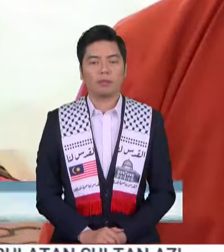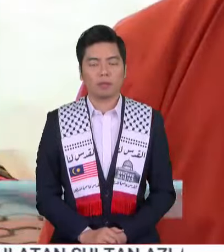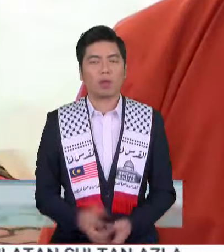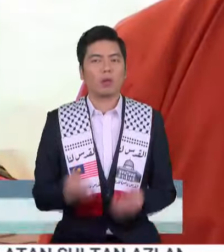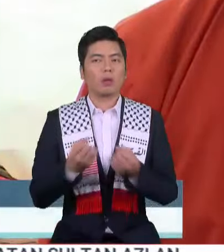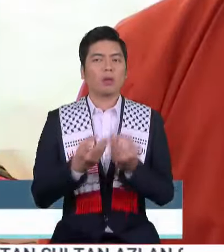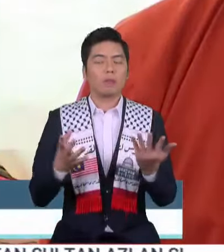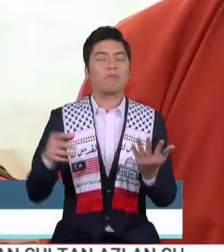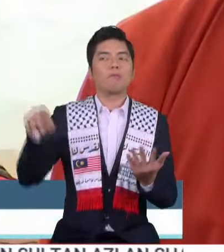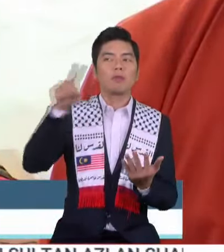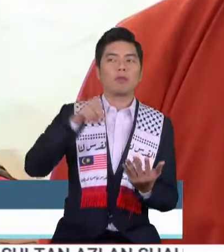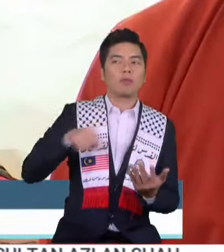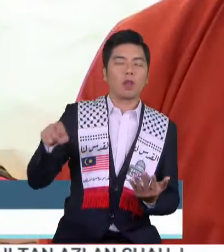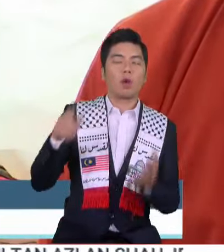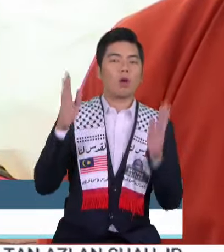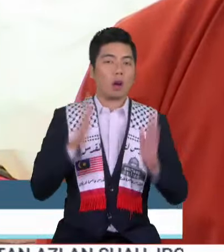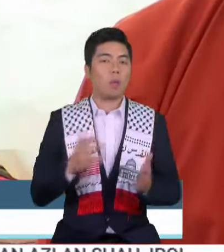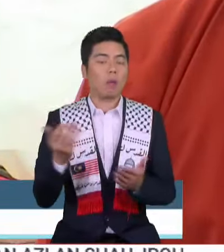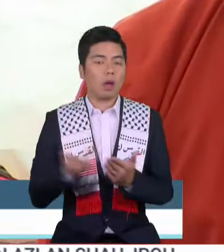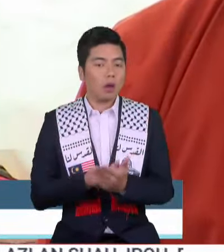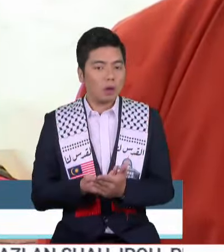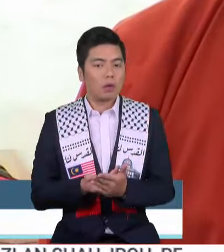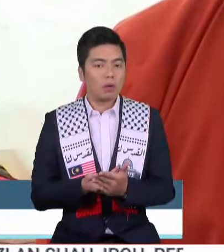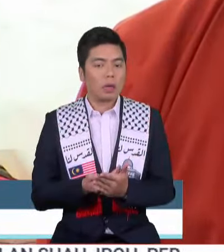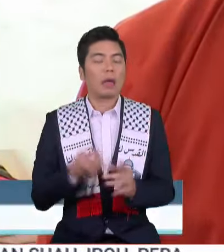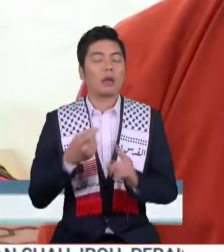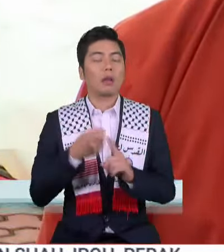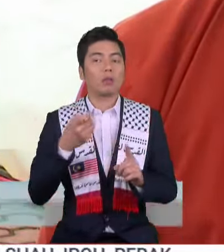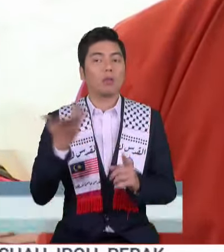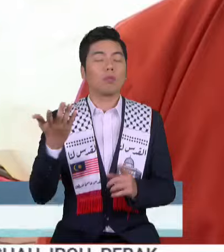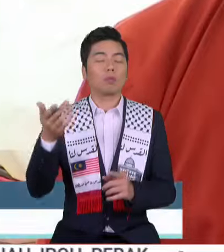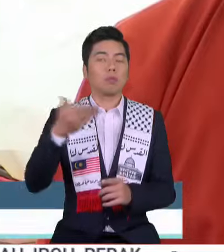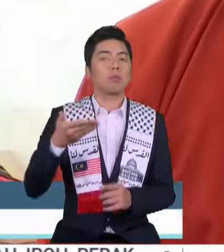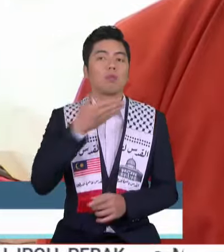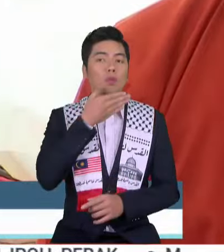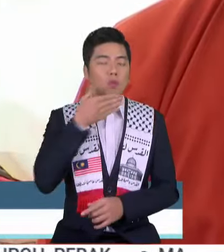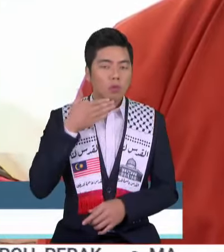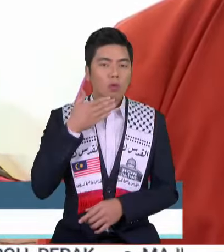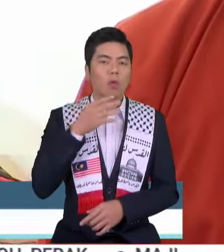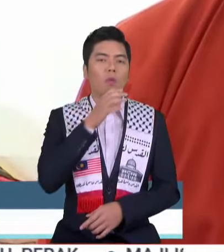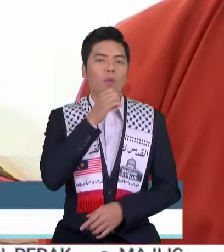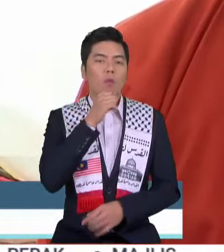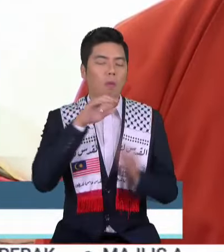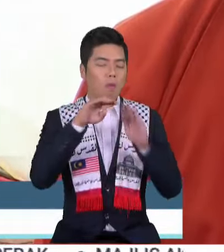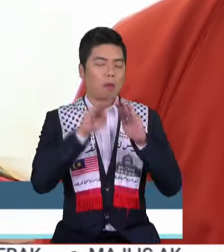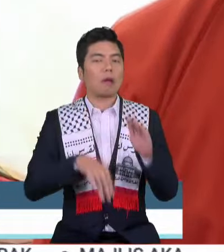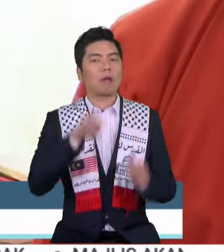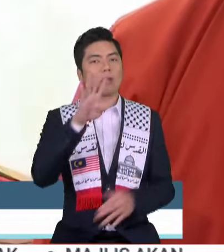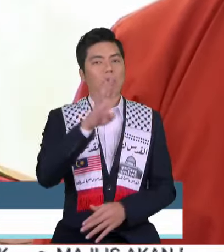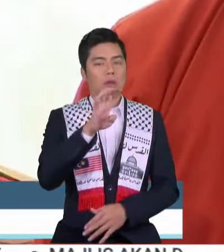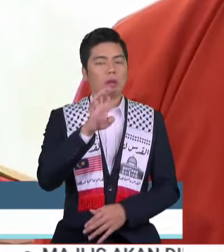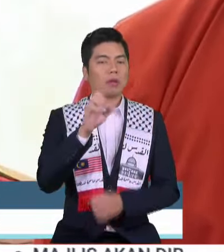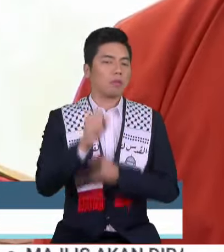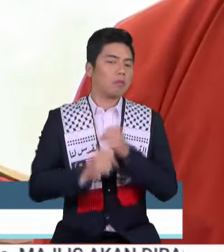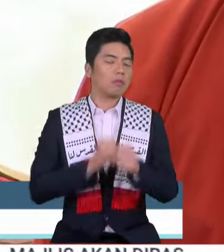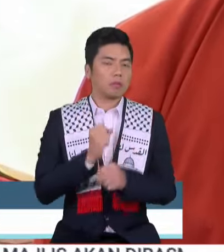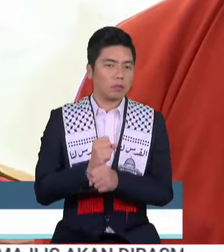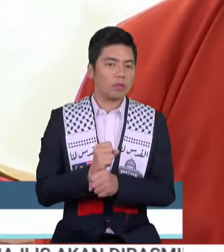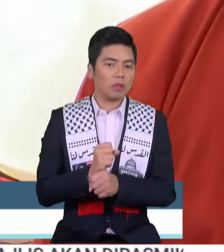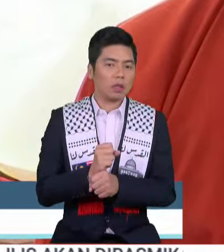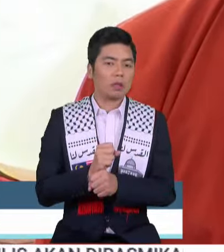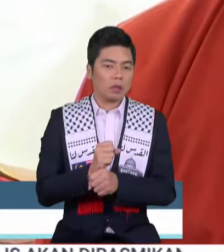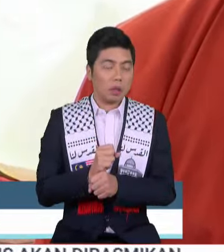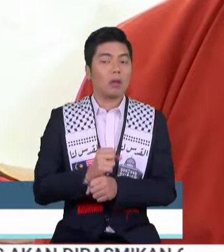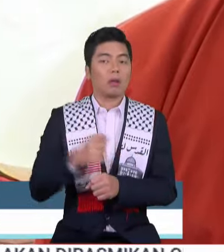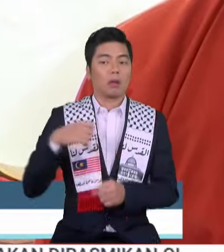Kebanyakan muka baru ni terdiri daripada golongan muda di bawah 40 tahun. Ahli-ahli majlis yang